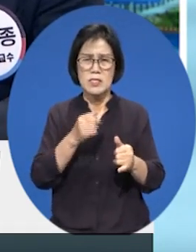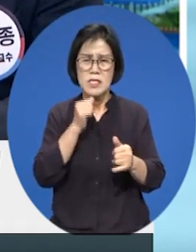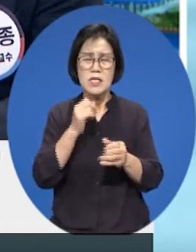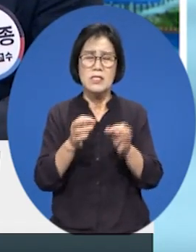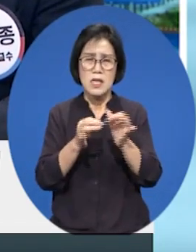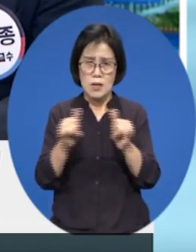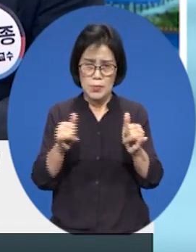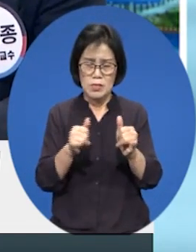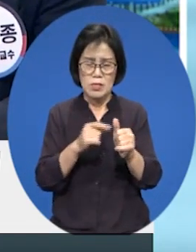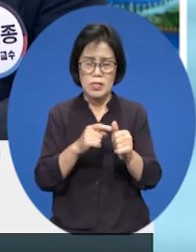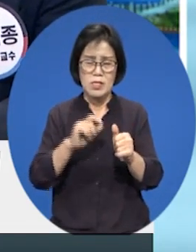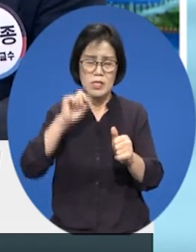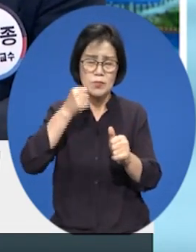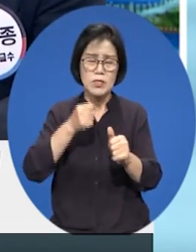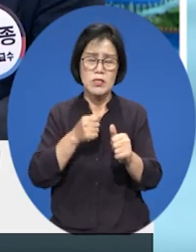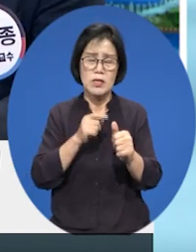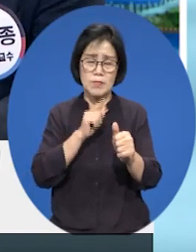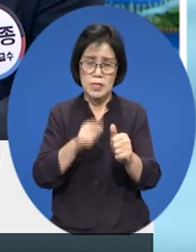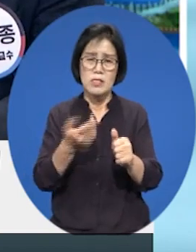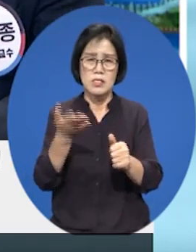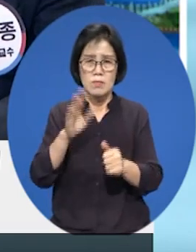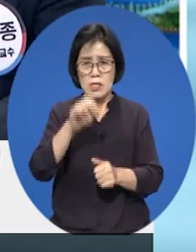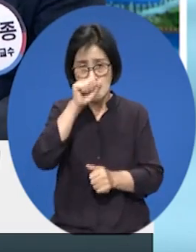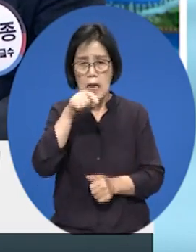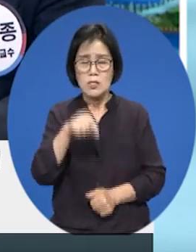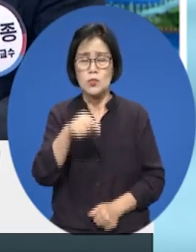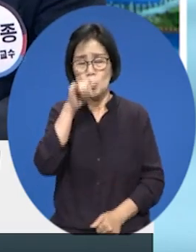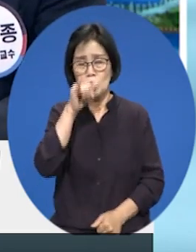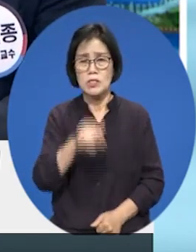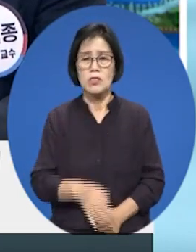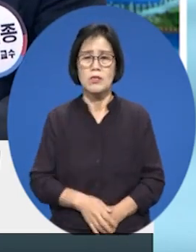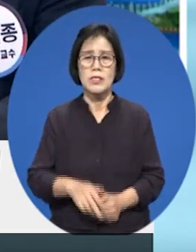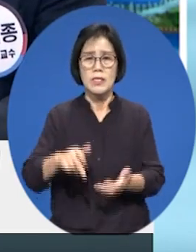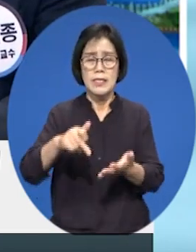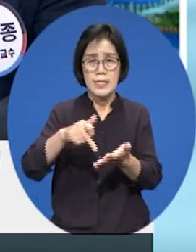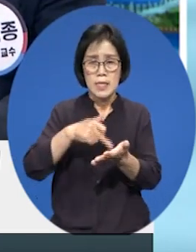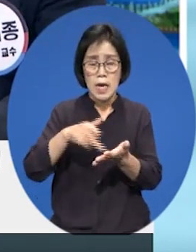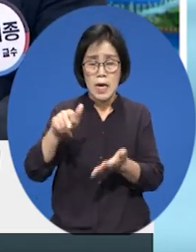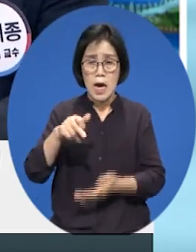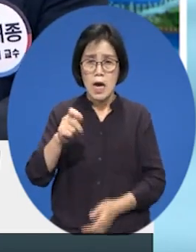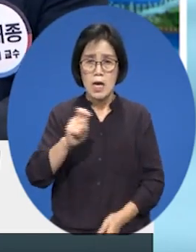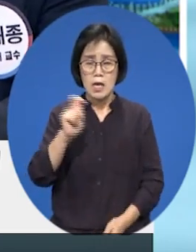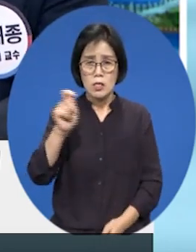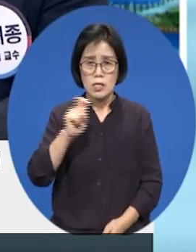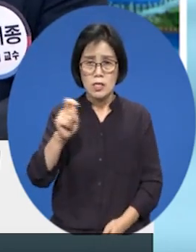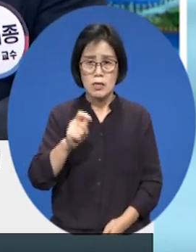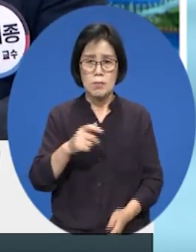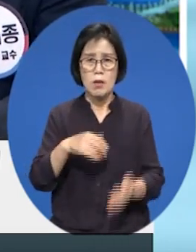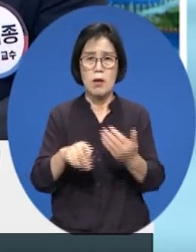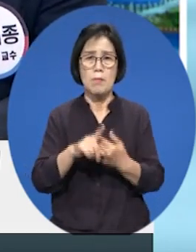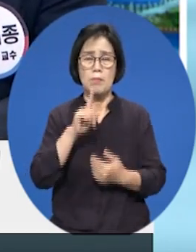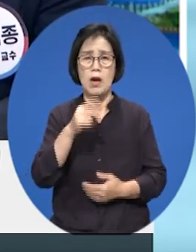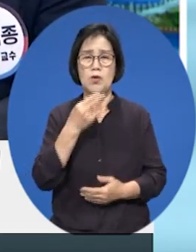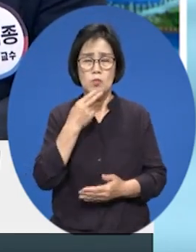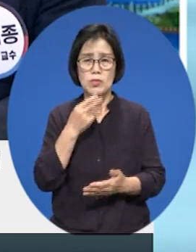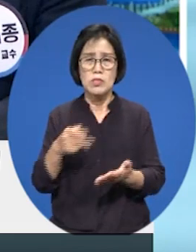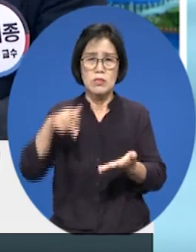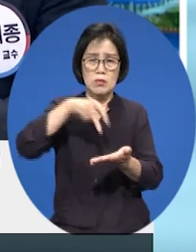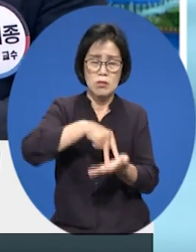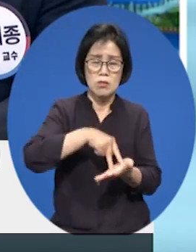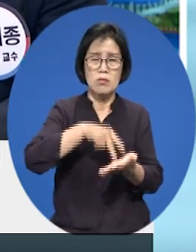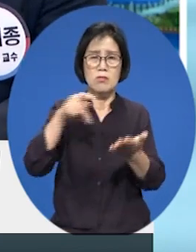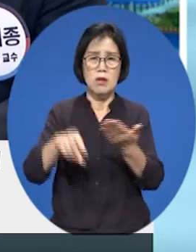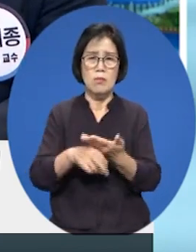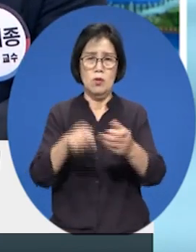굉장히 힘들겠다 그러지마 또 장점도 많이 있습니다 우리가 가카오 택시를 타보면 우리가 말 한마디 없이 다탁 오늘이 이만하면